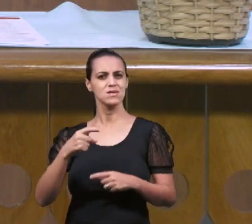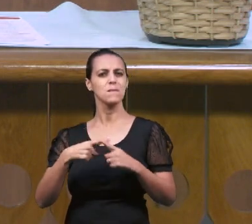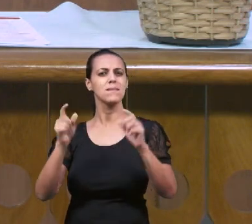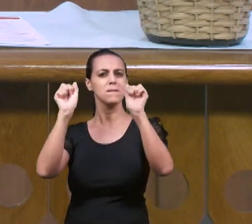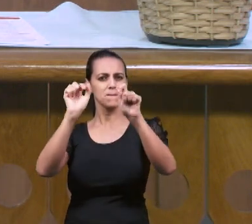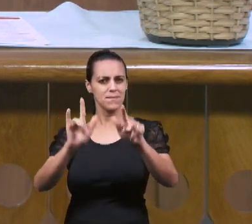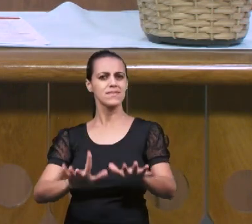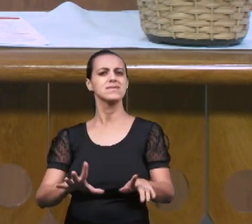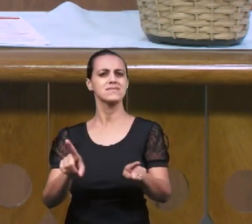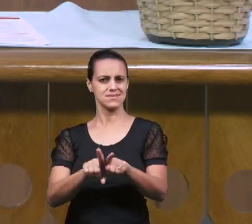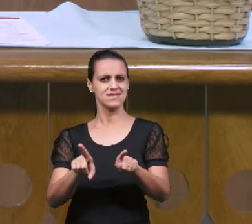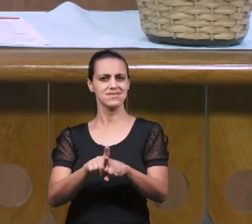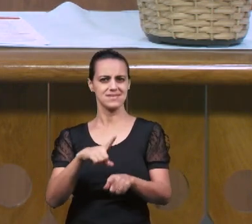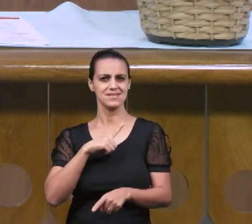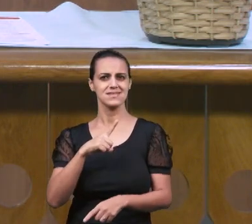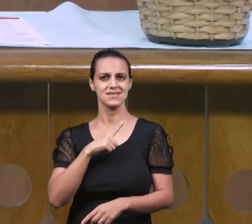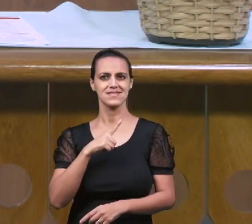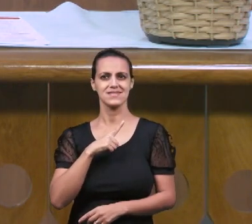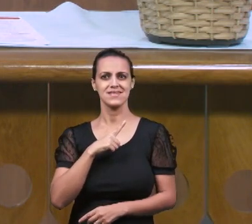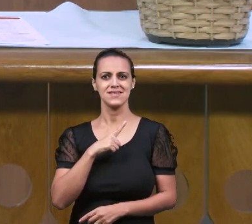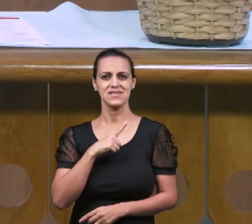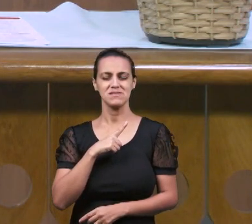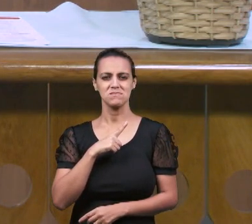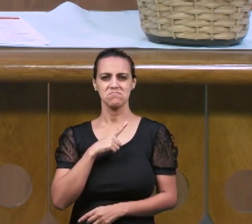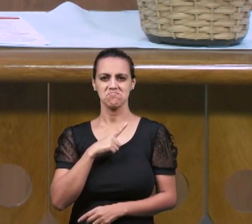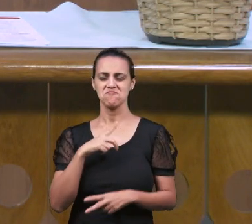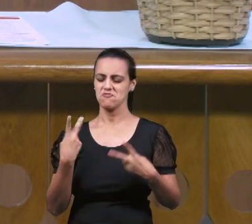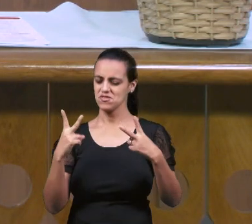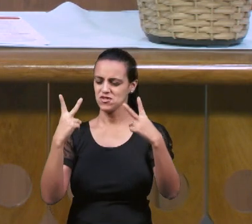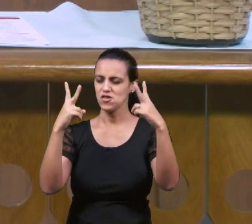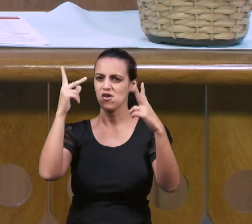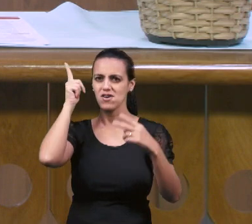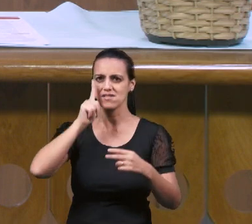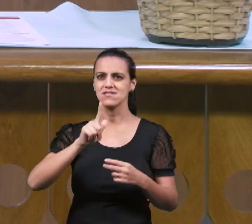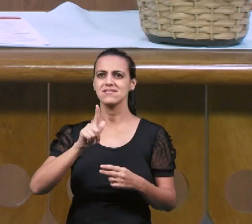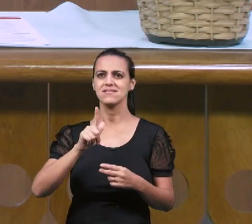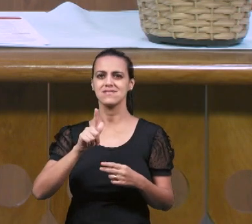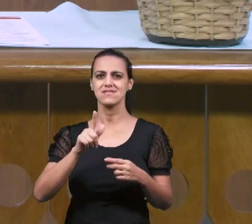de lutte, mais beaucoup de victoires aussi. Nos jeunes vont sortir de la maison.